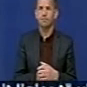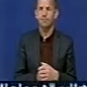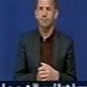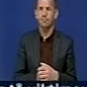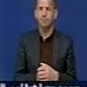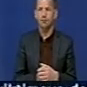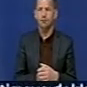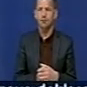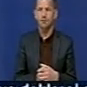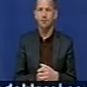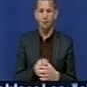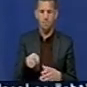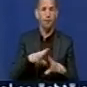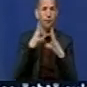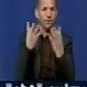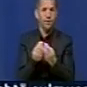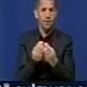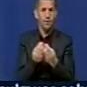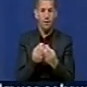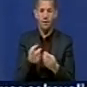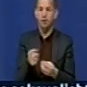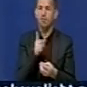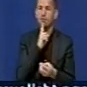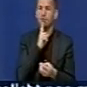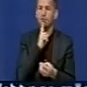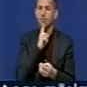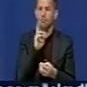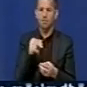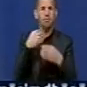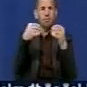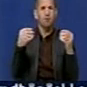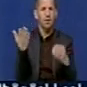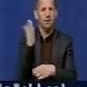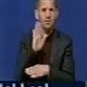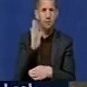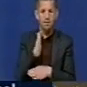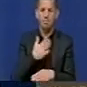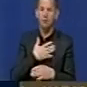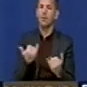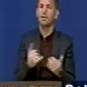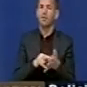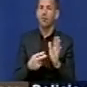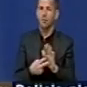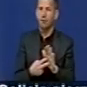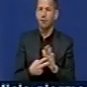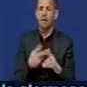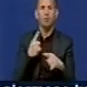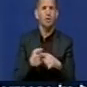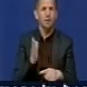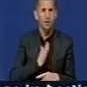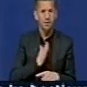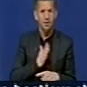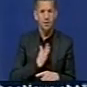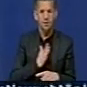Prandaj, gjitha ato interpretime janë pjesë t'ju thuhet deputetëve se ne jemi në krizë, ne jemi në rrezik, lufta